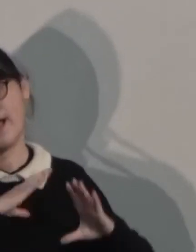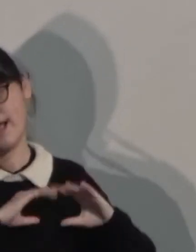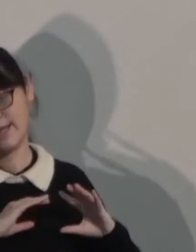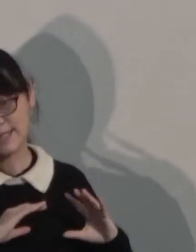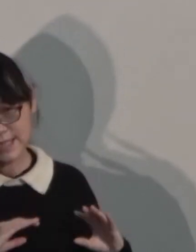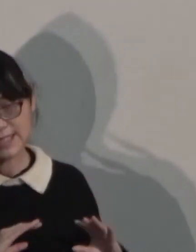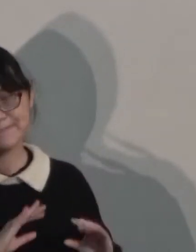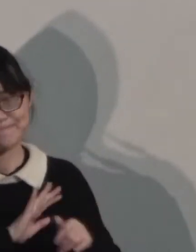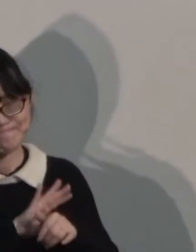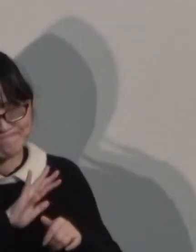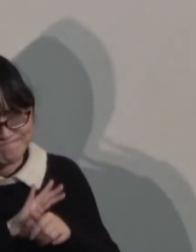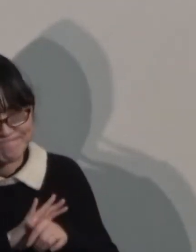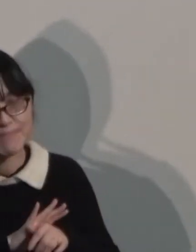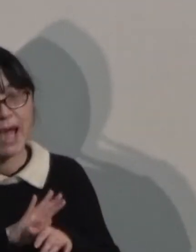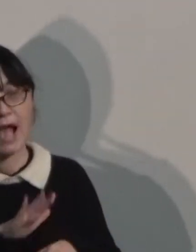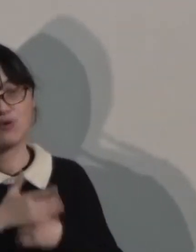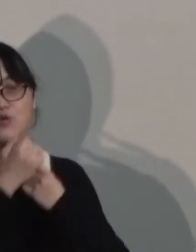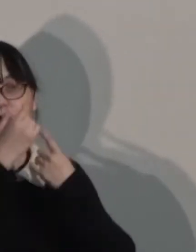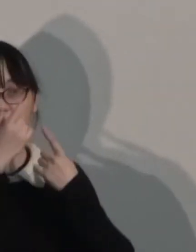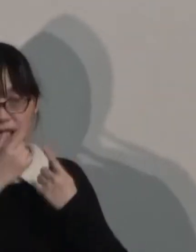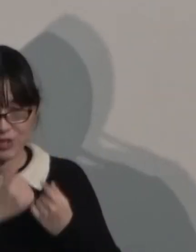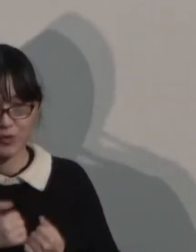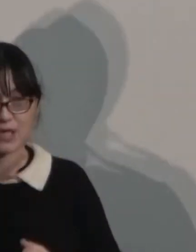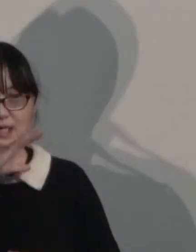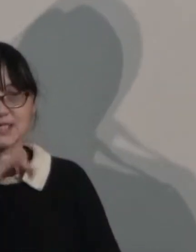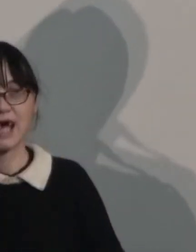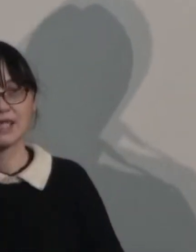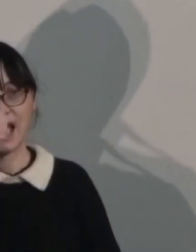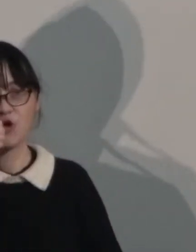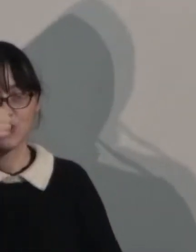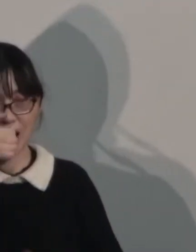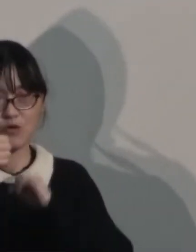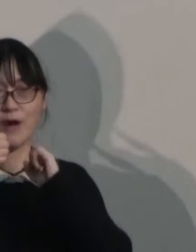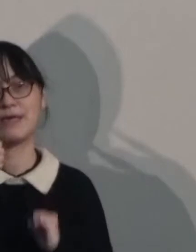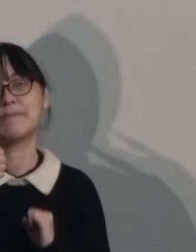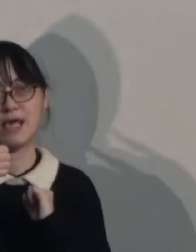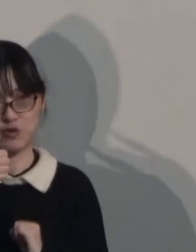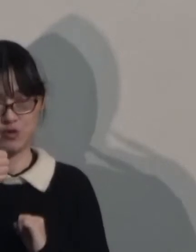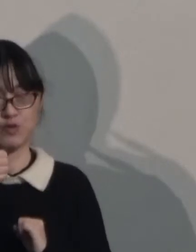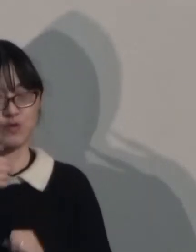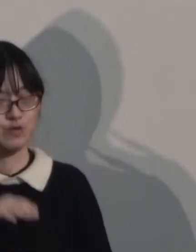ように、サンタクロースは確かにいるのです。